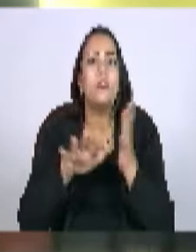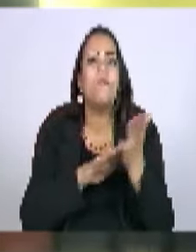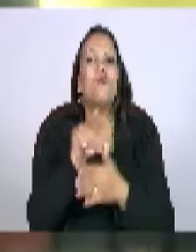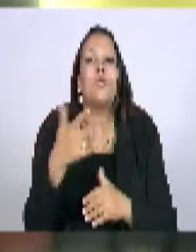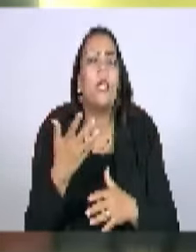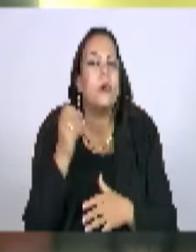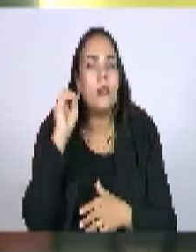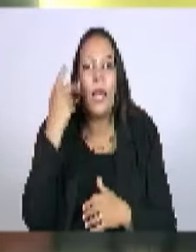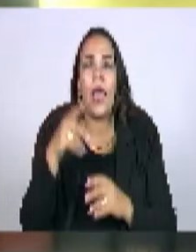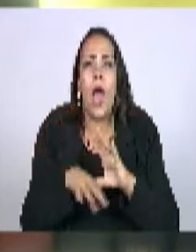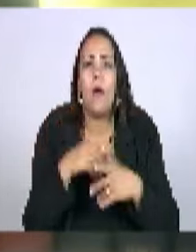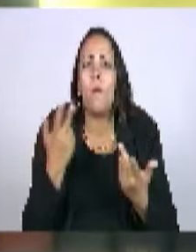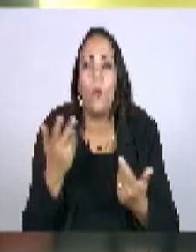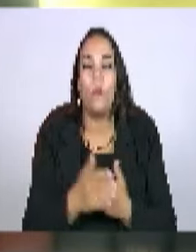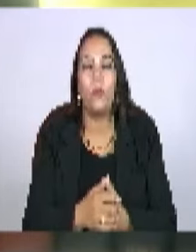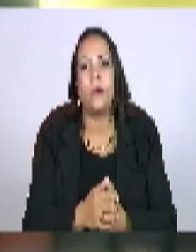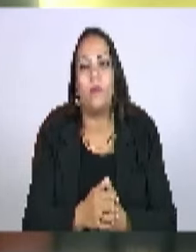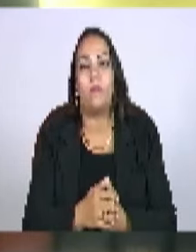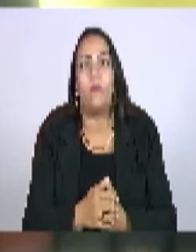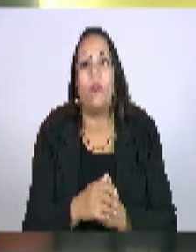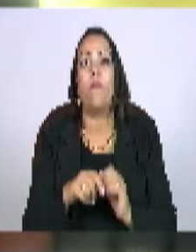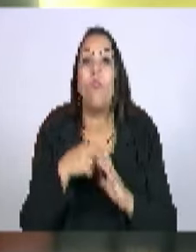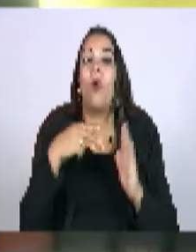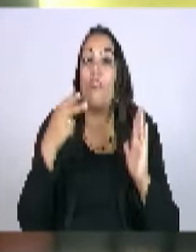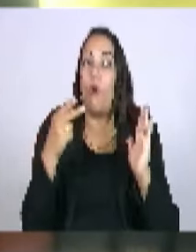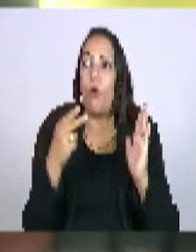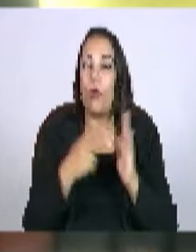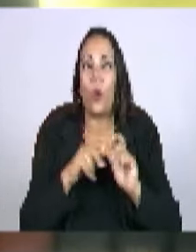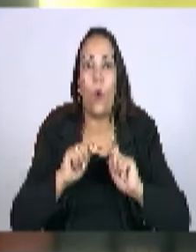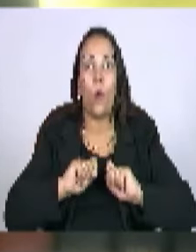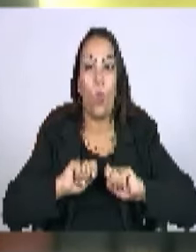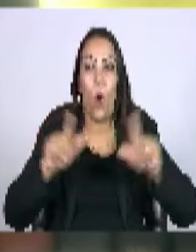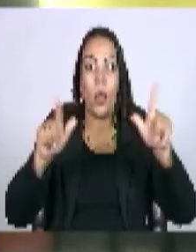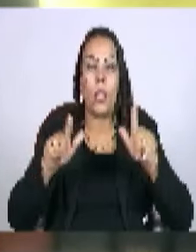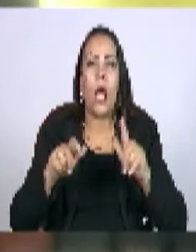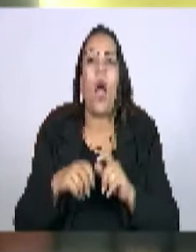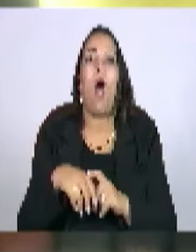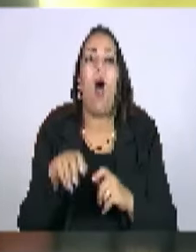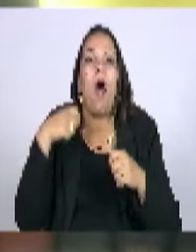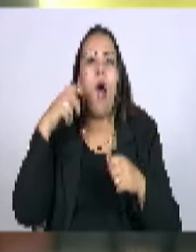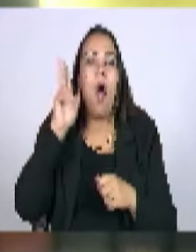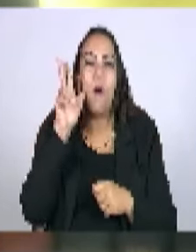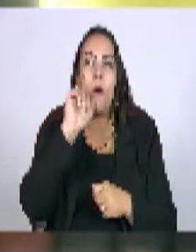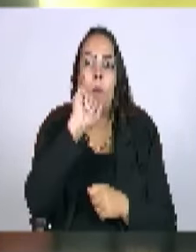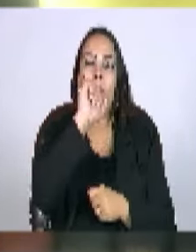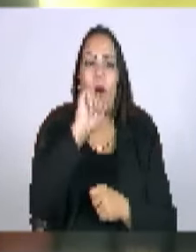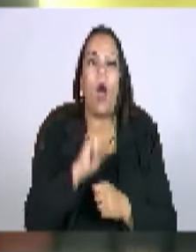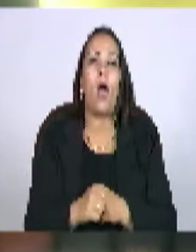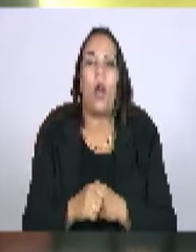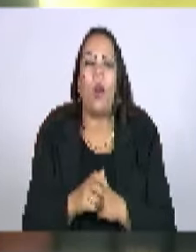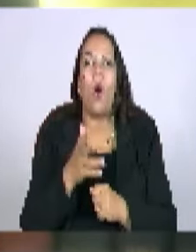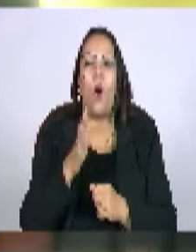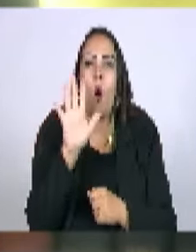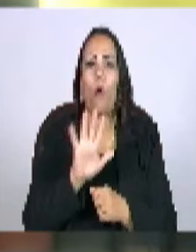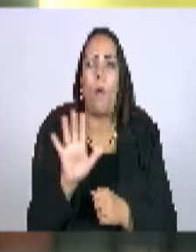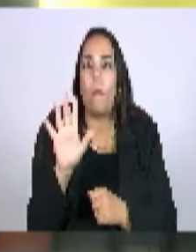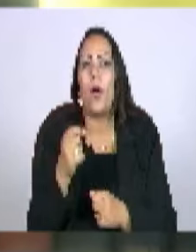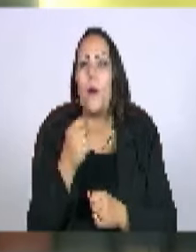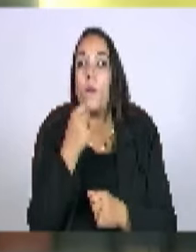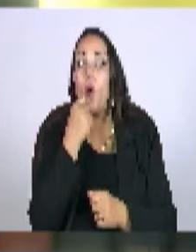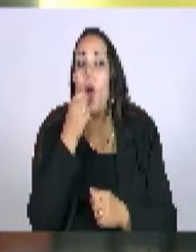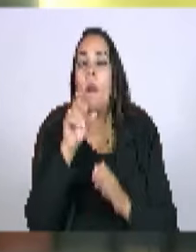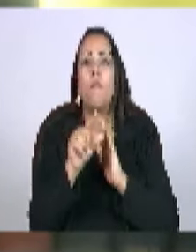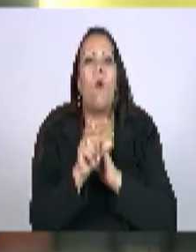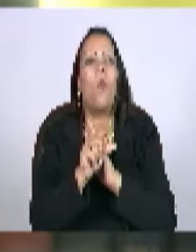هذه الاشكاليه في التقرير المنشور في الفاينانشال تايمز لكن طبعا مساله